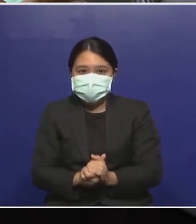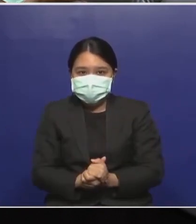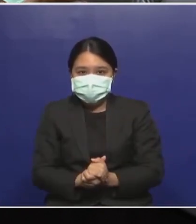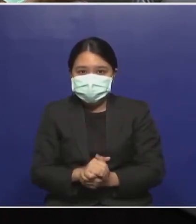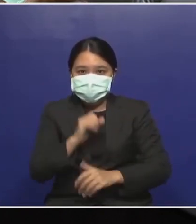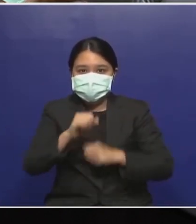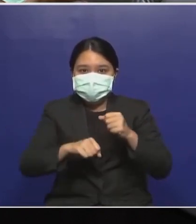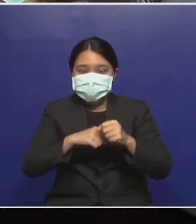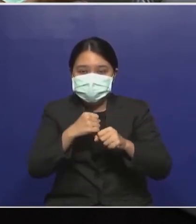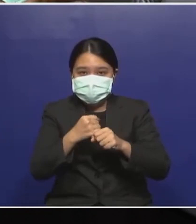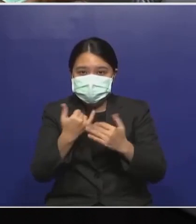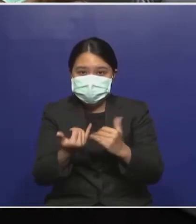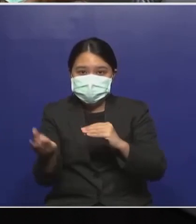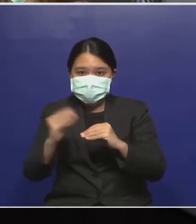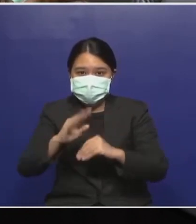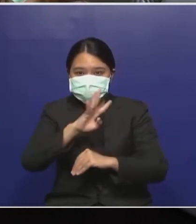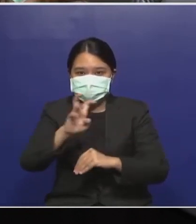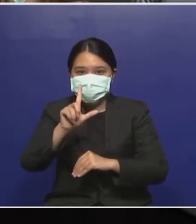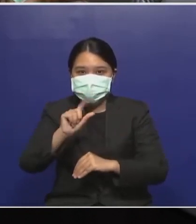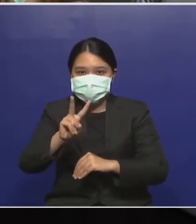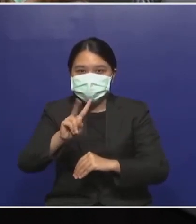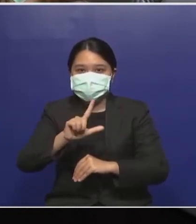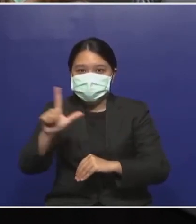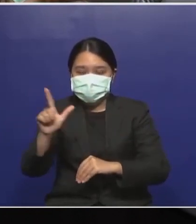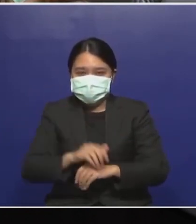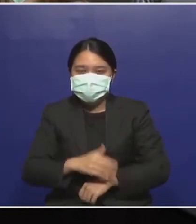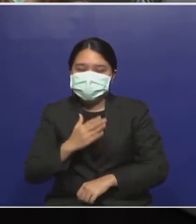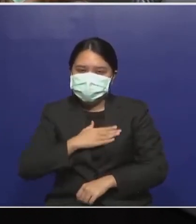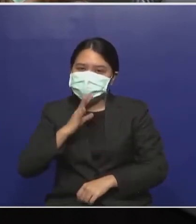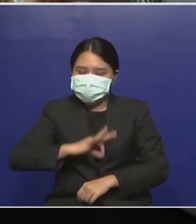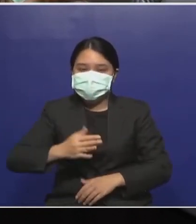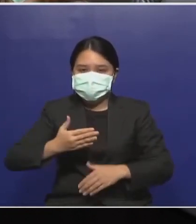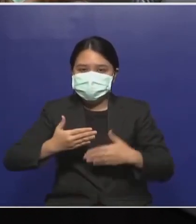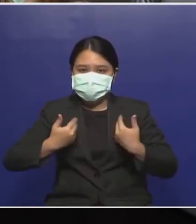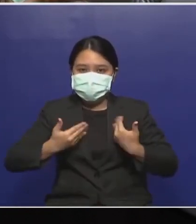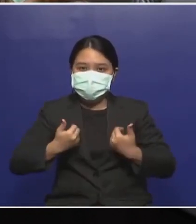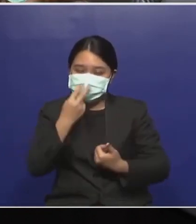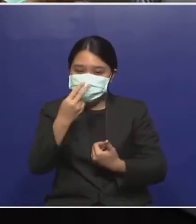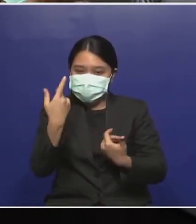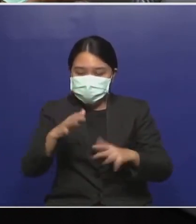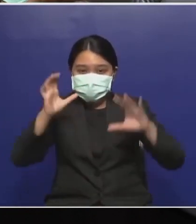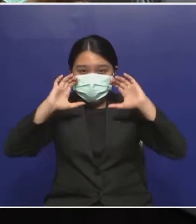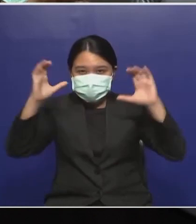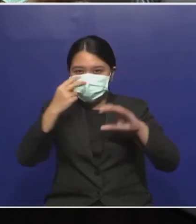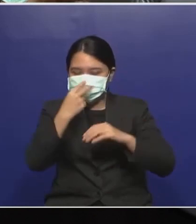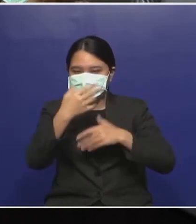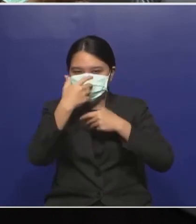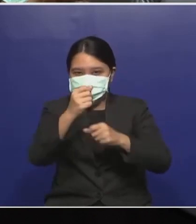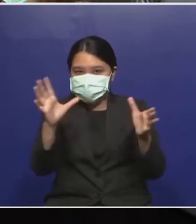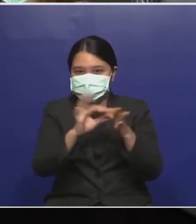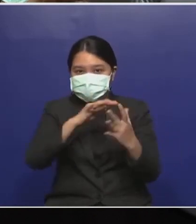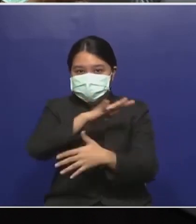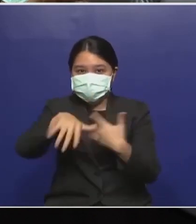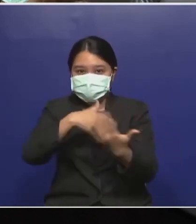มข้จปีที่แล้วครับ 422 ล้าน ผมกดีใจนะครับเห็นแล้ววารัฐบาเริ่มสนใจเรองส่แบทร้ม